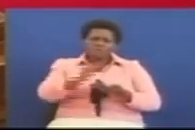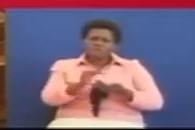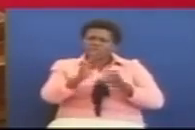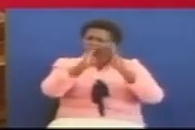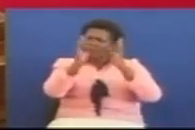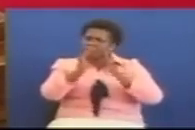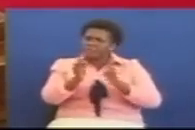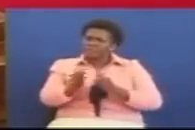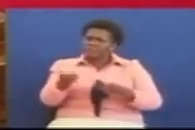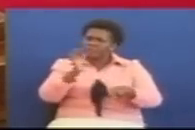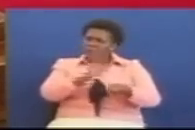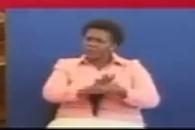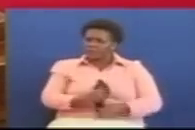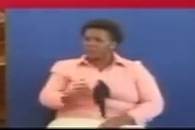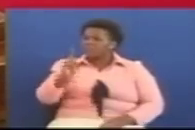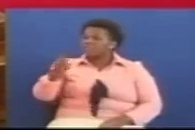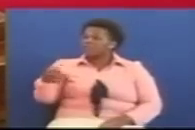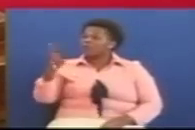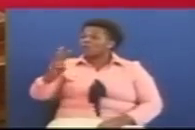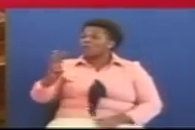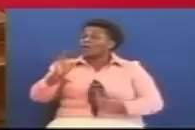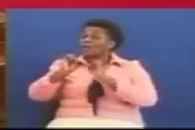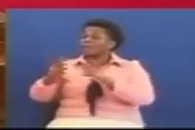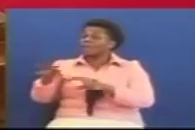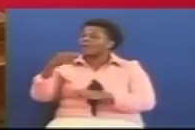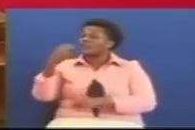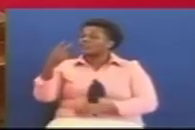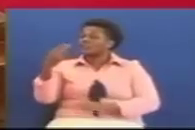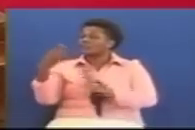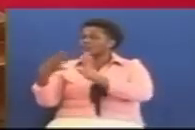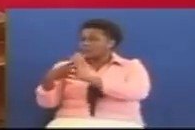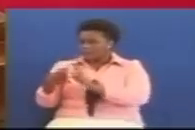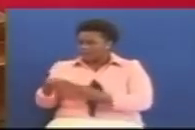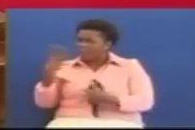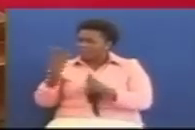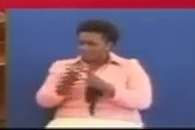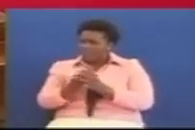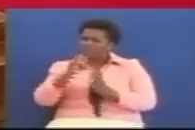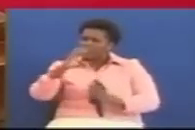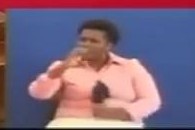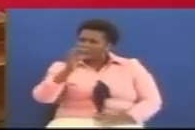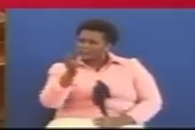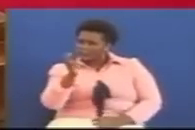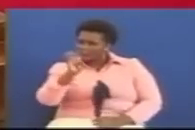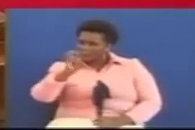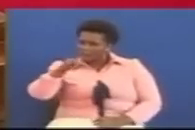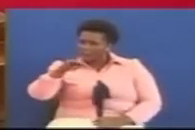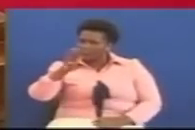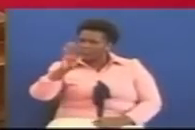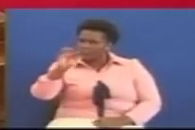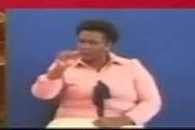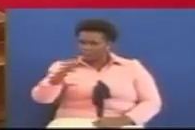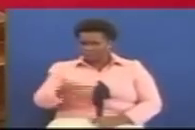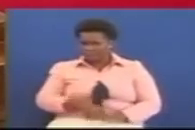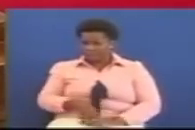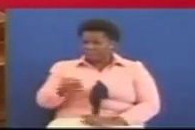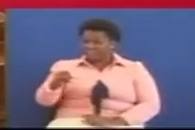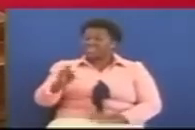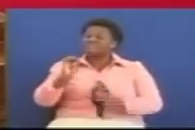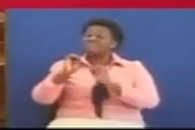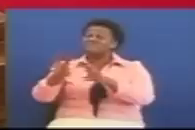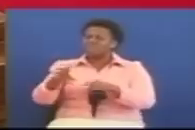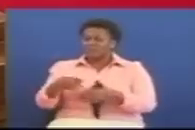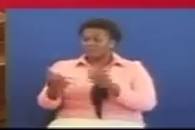takriban wilaya mpya 29 ikiwemo ya Chemba mkoani Dodoma ambayo imetokana na wilaya ya